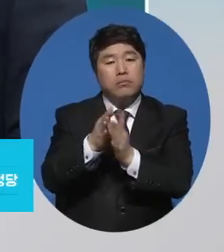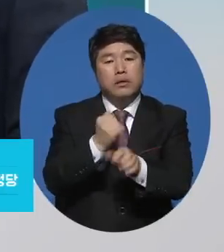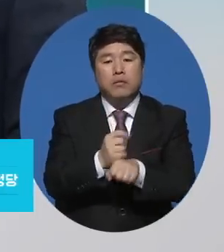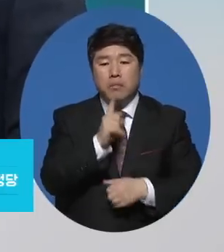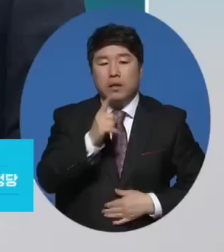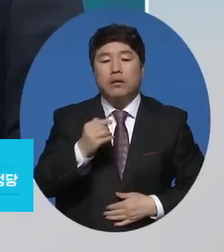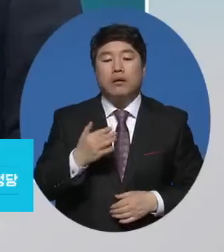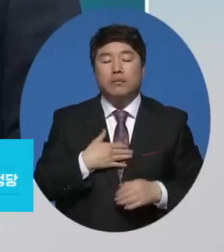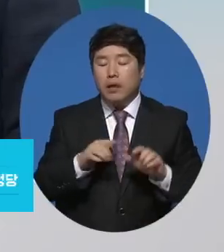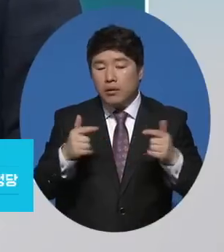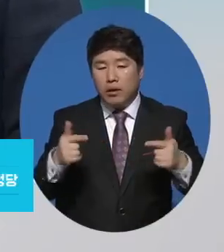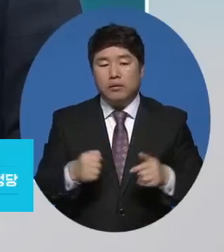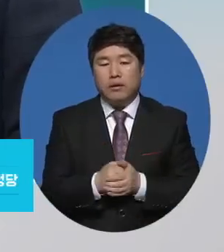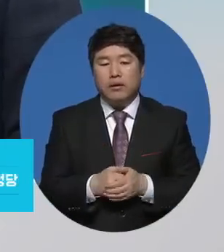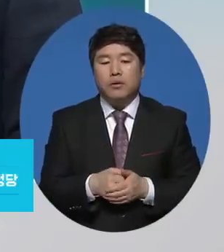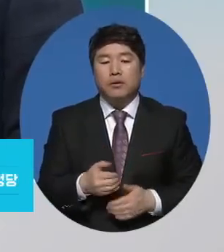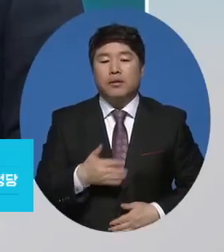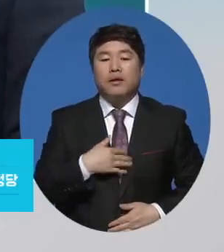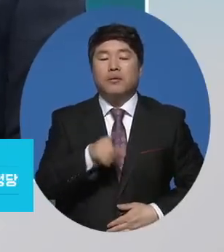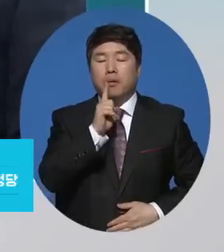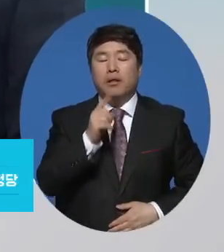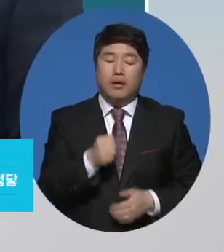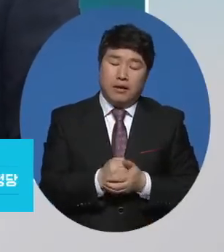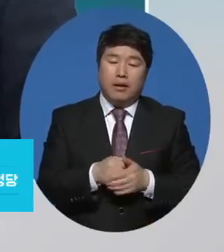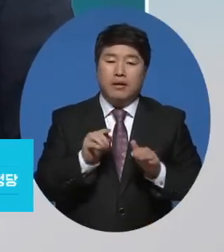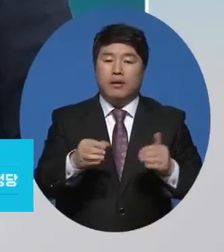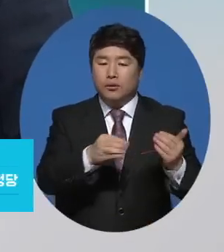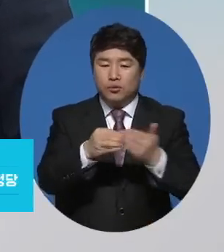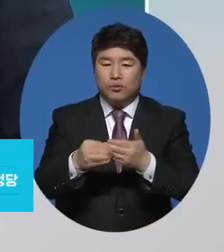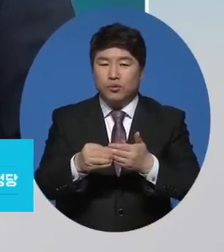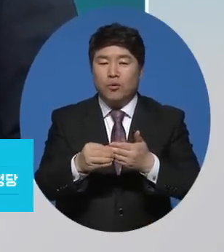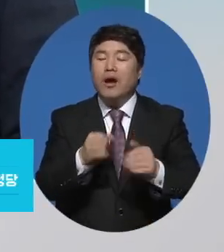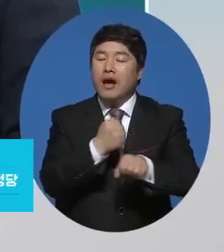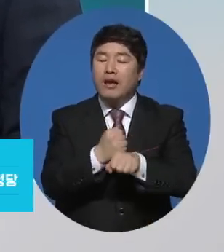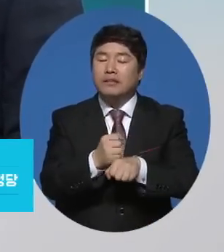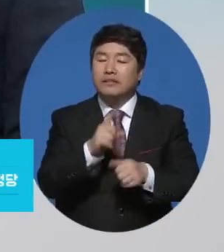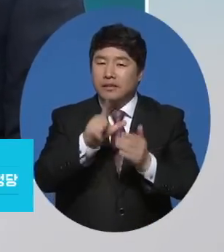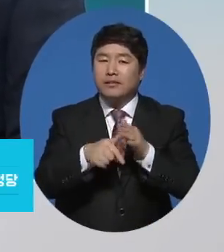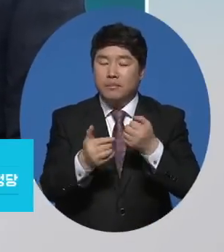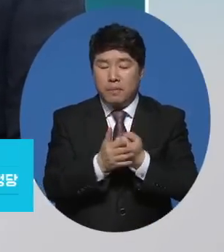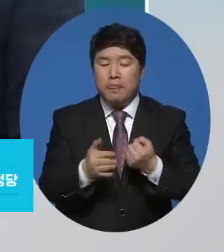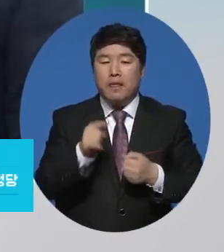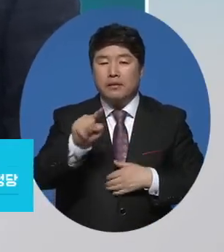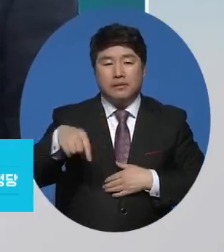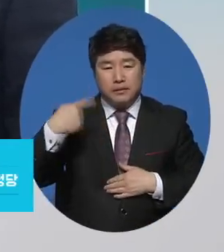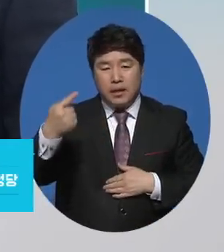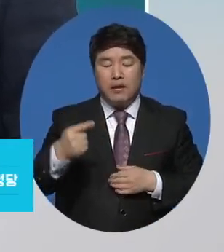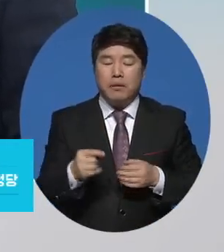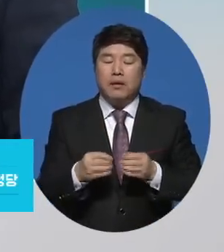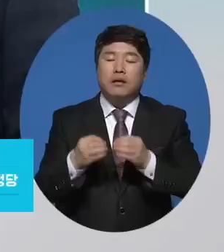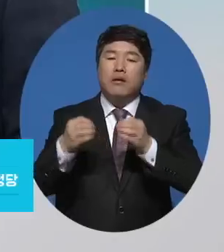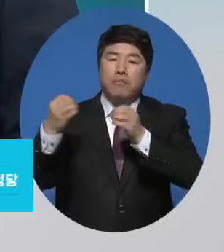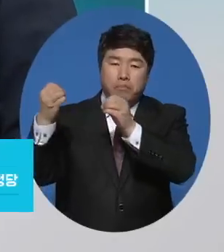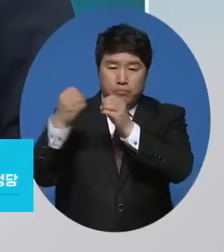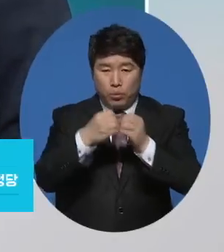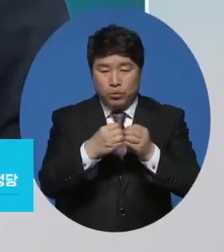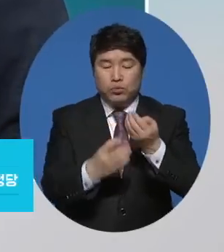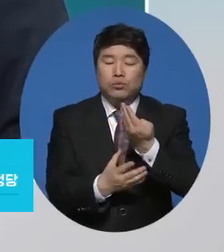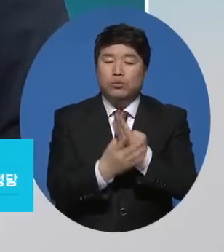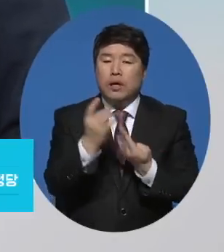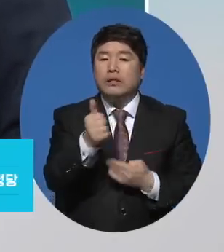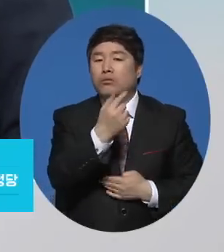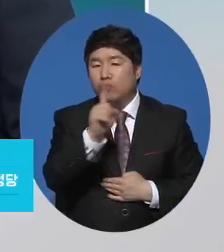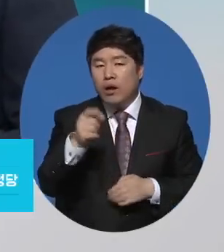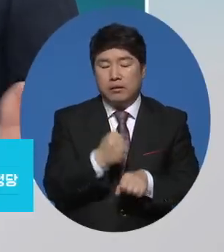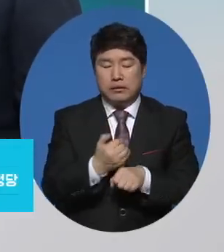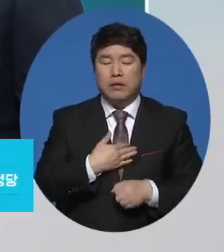대해서 잠깐 예 예 뭐 주도를 하시는 시간이니까 그다음에 보수 단위라는 제가 말씀드리는